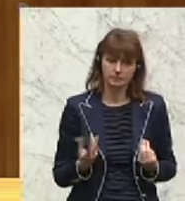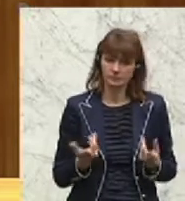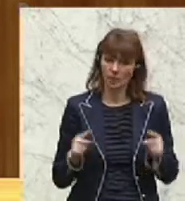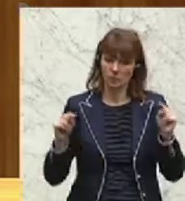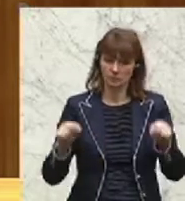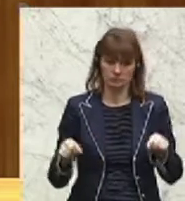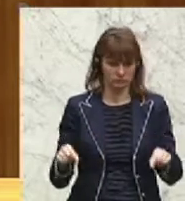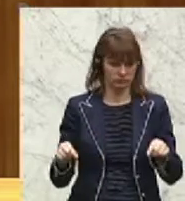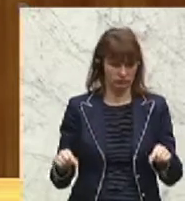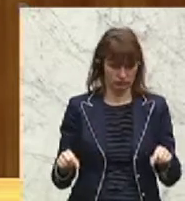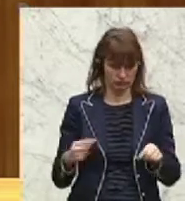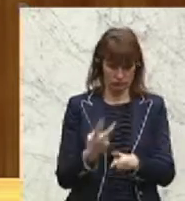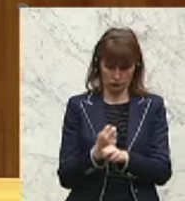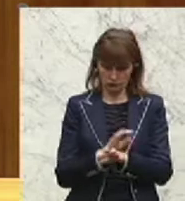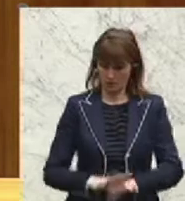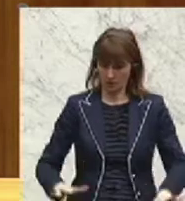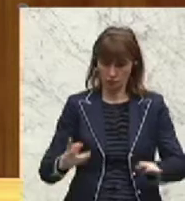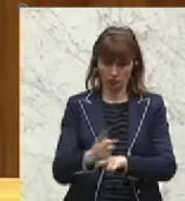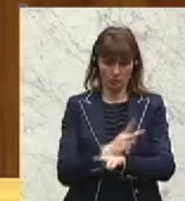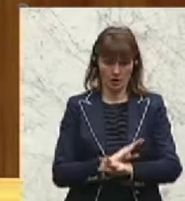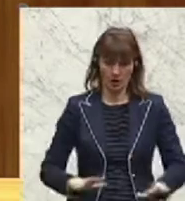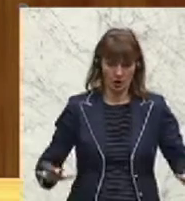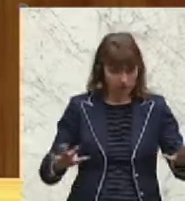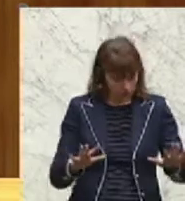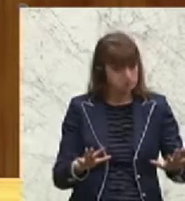in dem Staat Österreich ja vieles funktioniert,